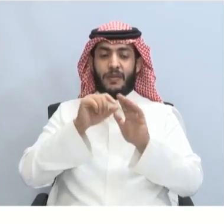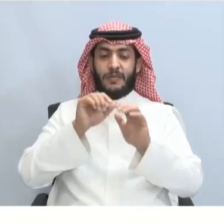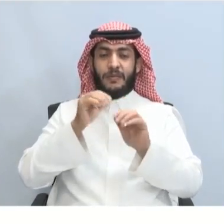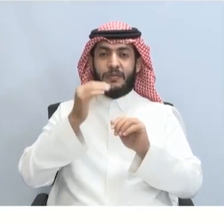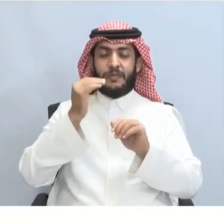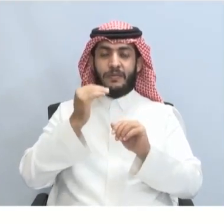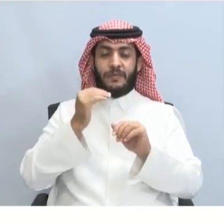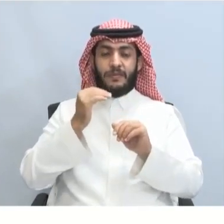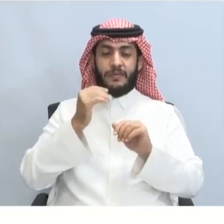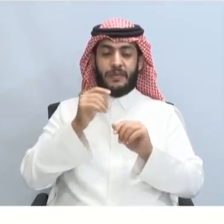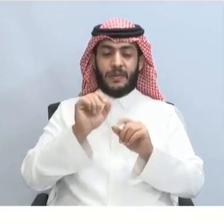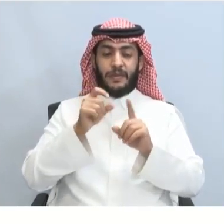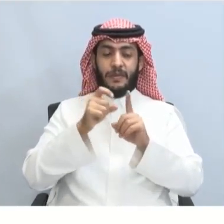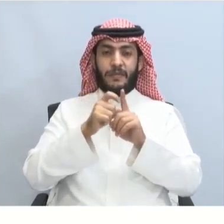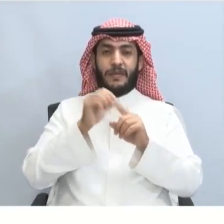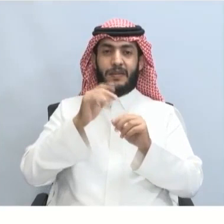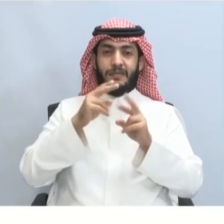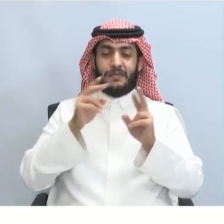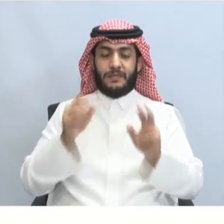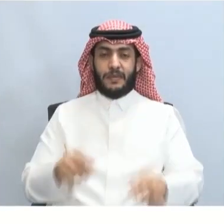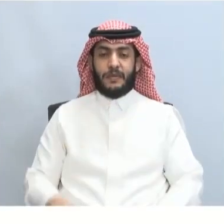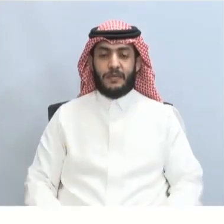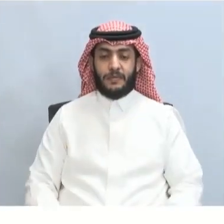1 والبي هي